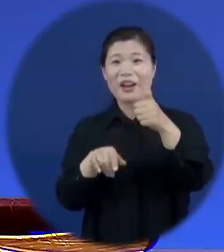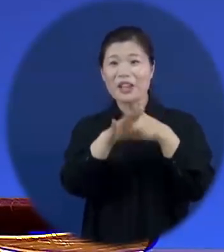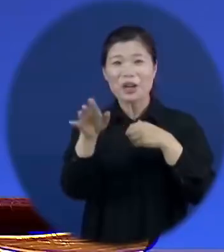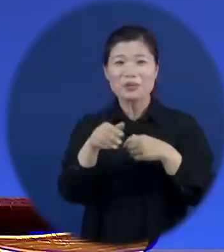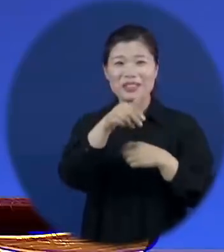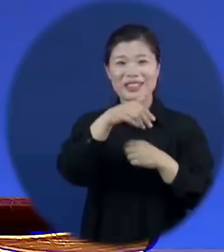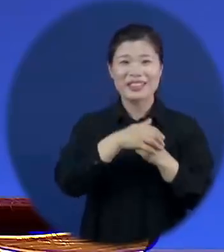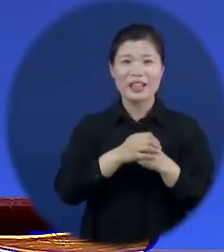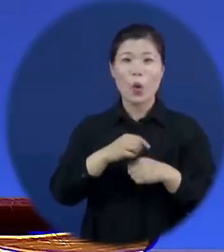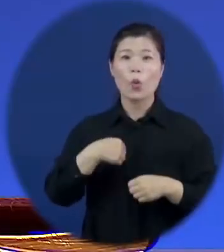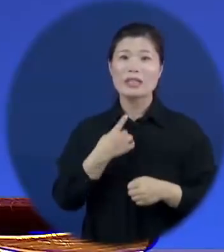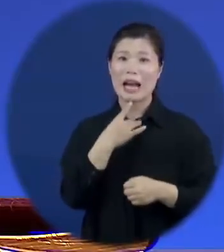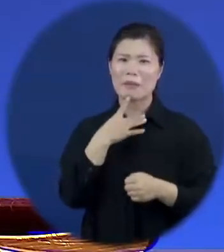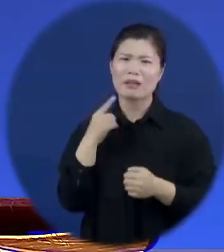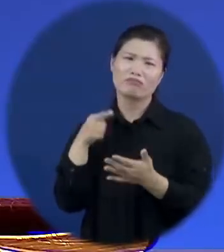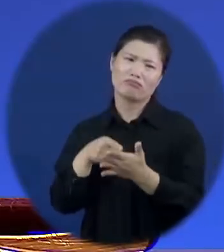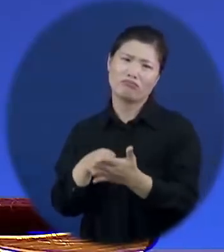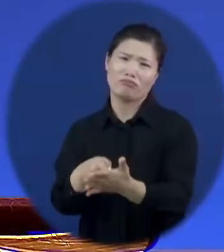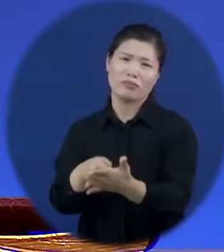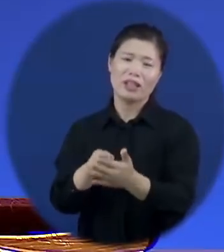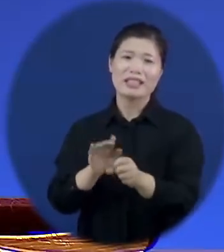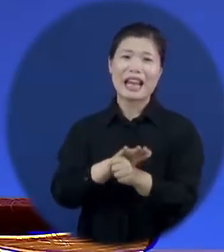짝사랑을 해보신 경험들이 계십니까?